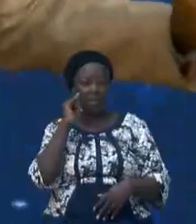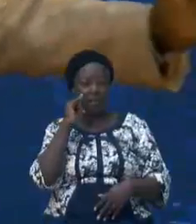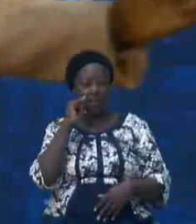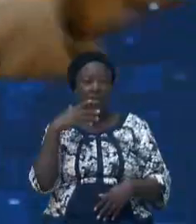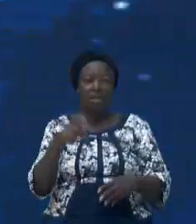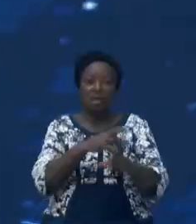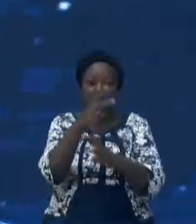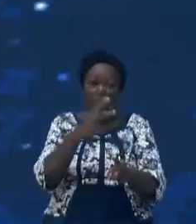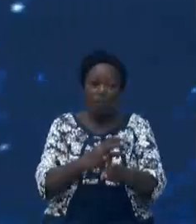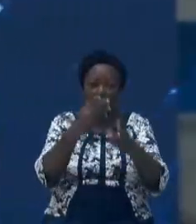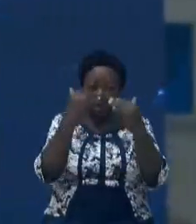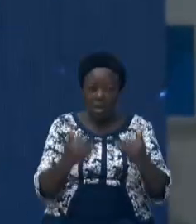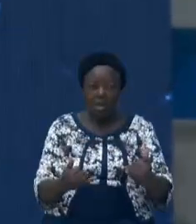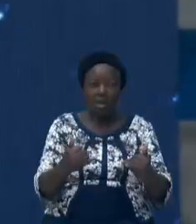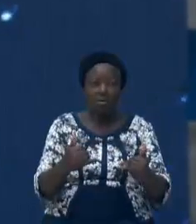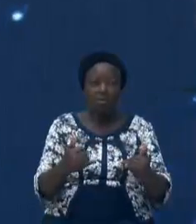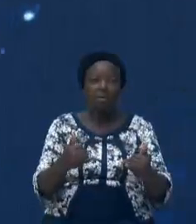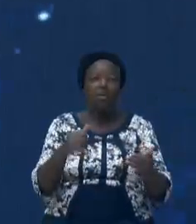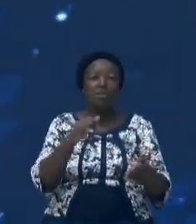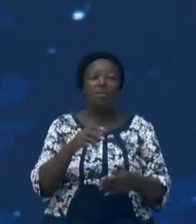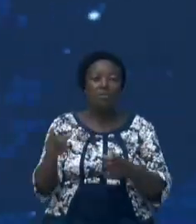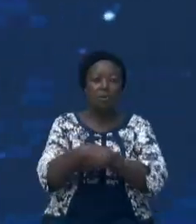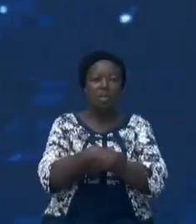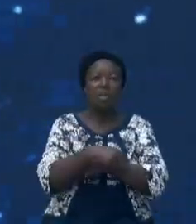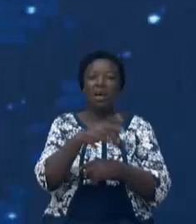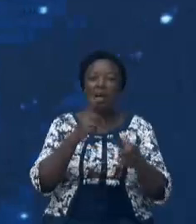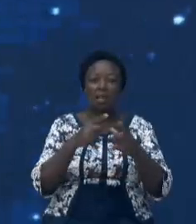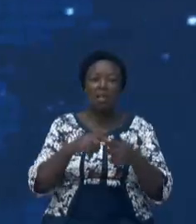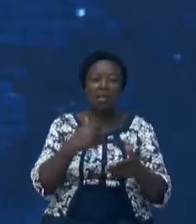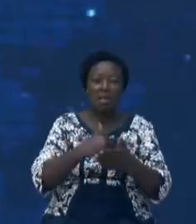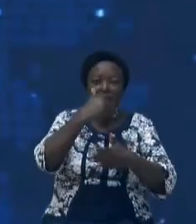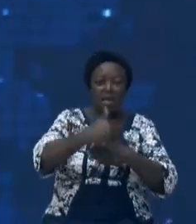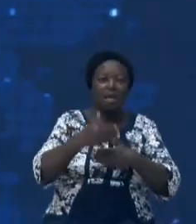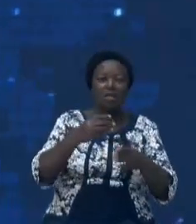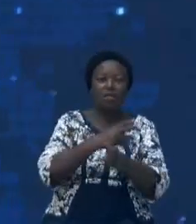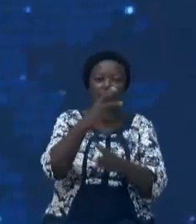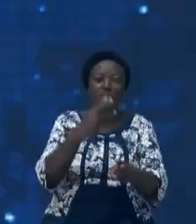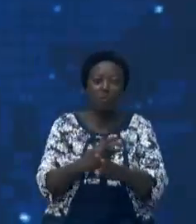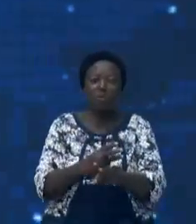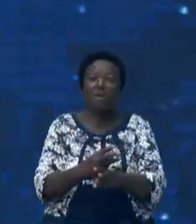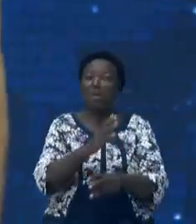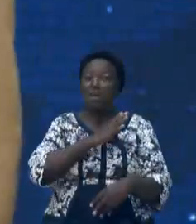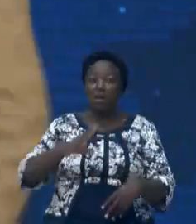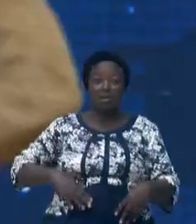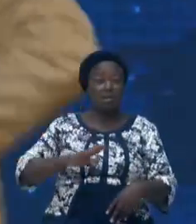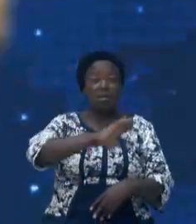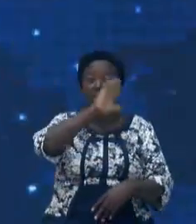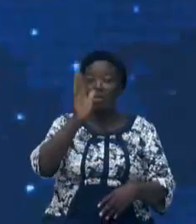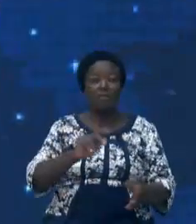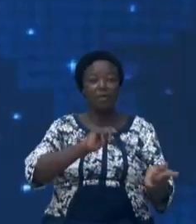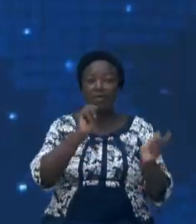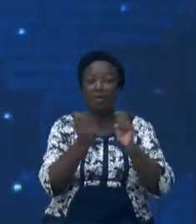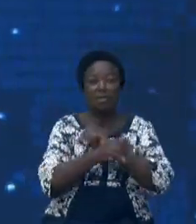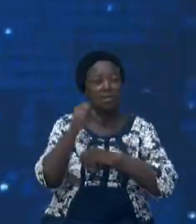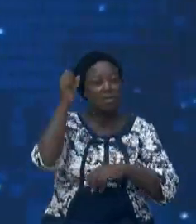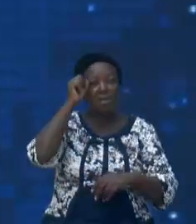que le monde ne commence il était hier le monde est présent aujourd'hui et le monde à venir